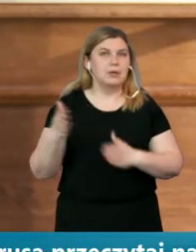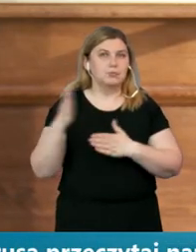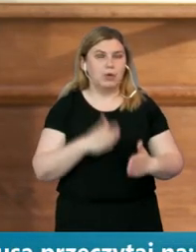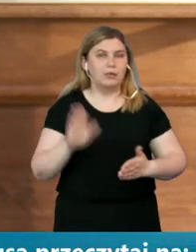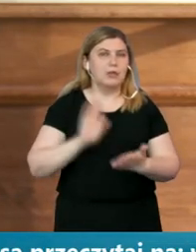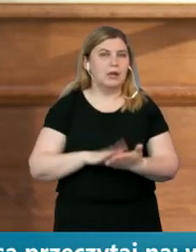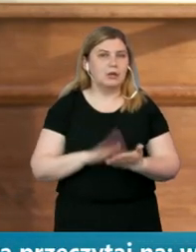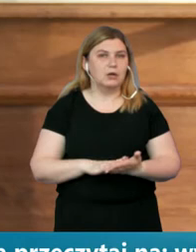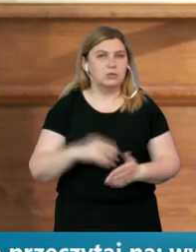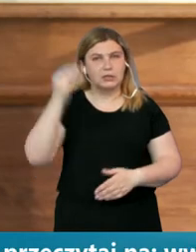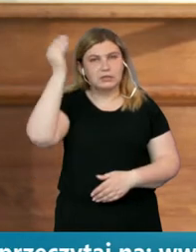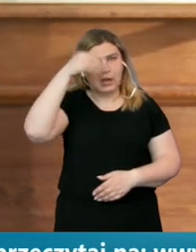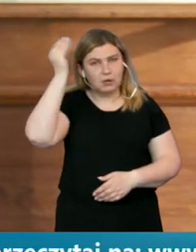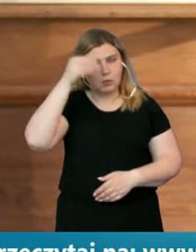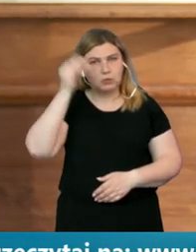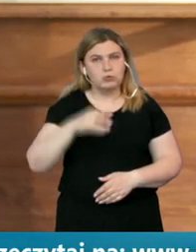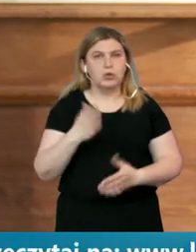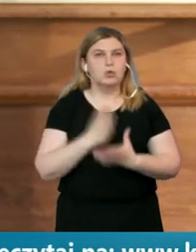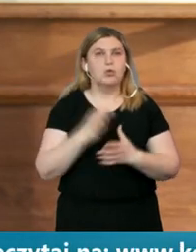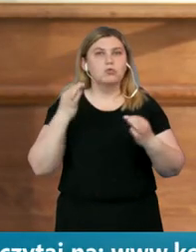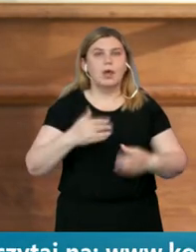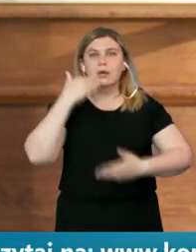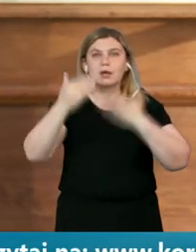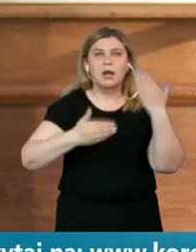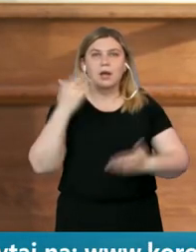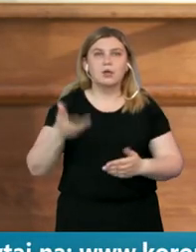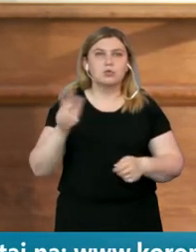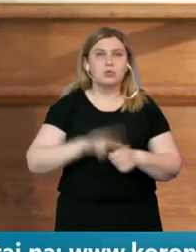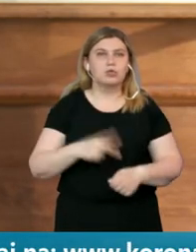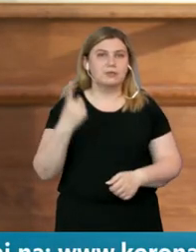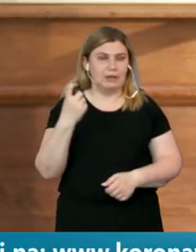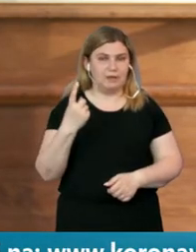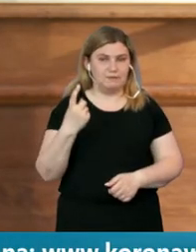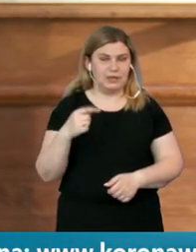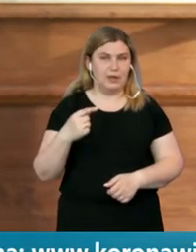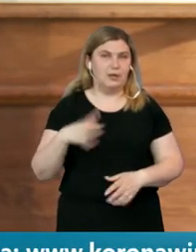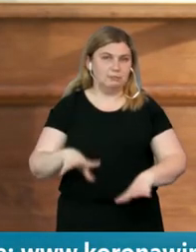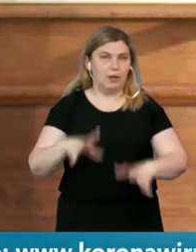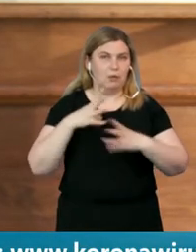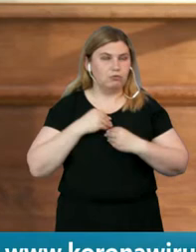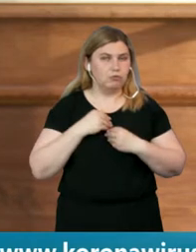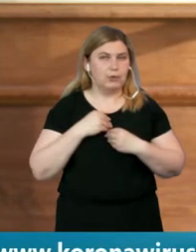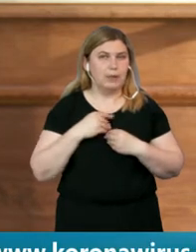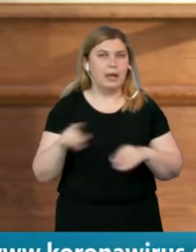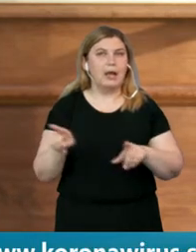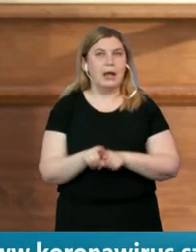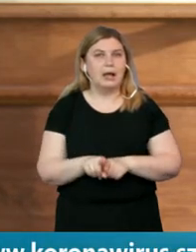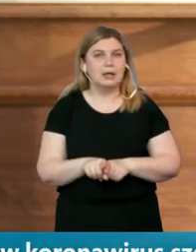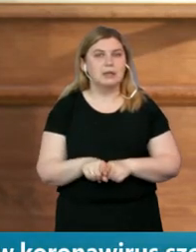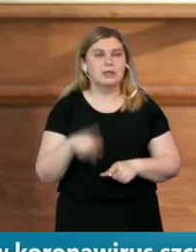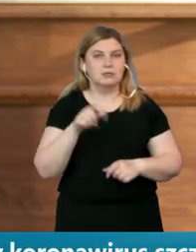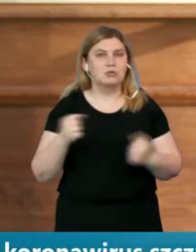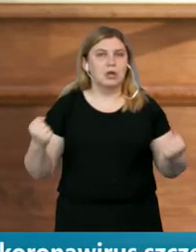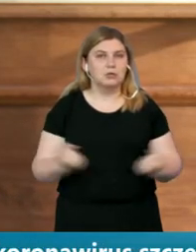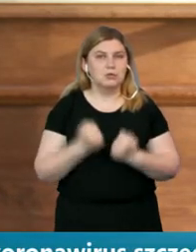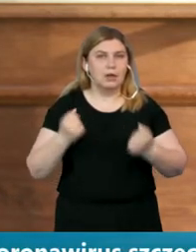dla uczniów. Już dziś gratuluję wszystkim, którzy je za chwilę otrzymają, ale też podejmiemy działania związane z